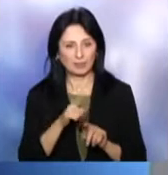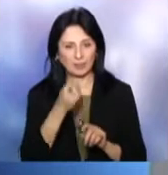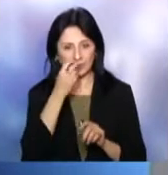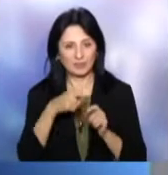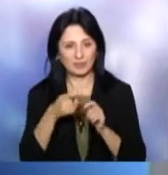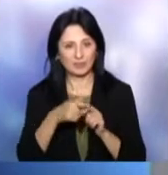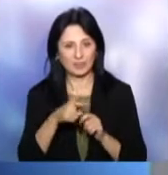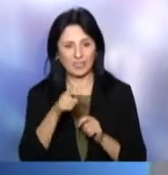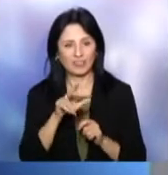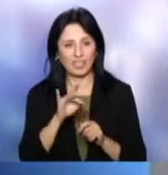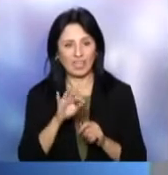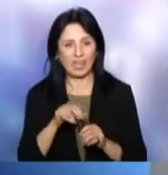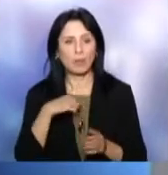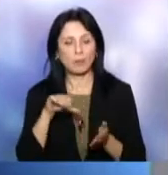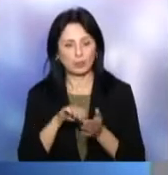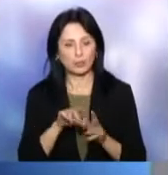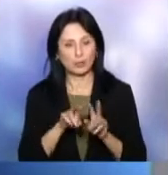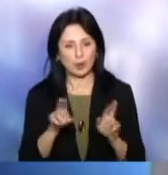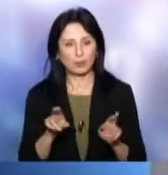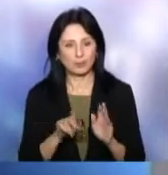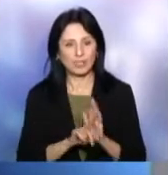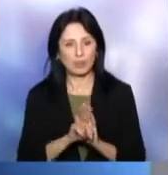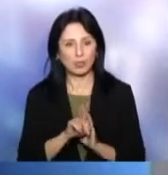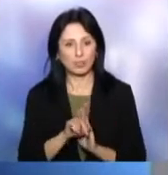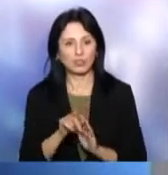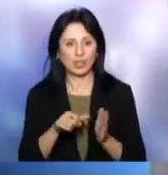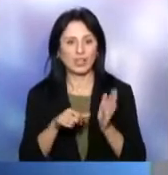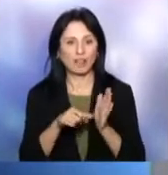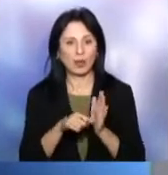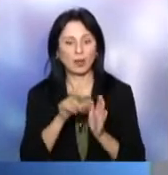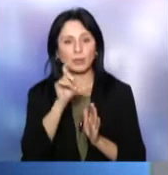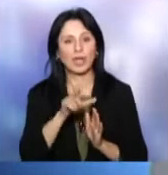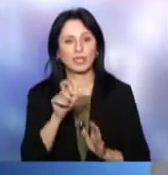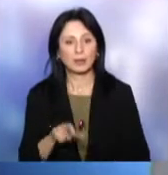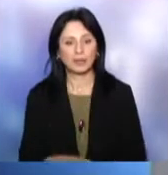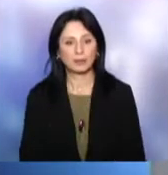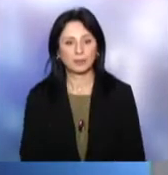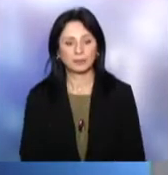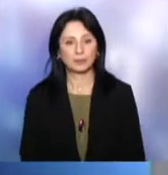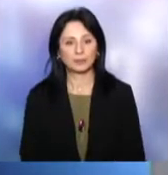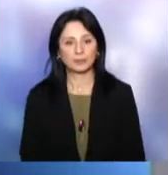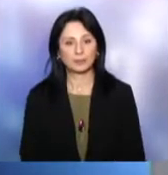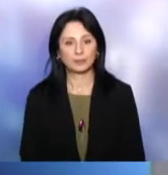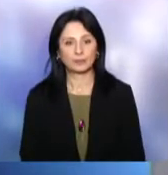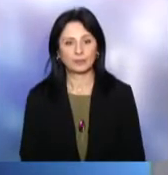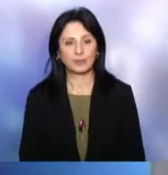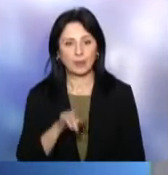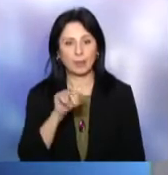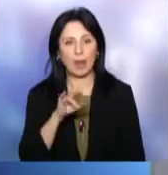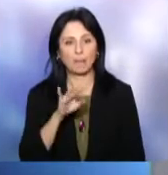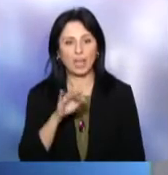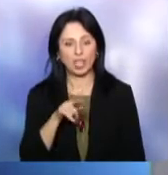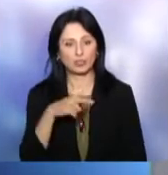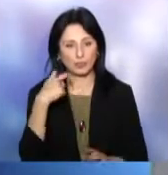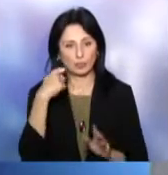ჩვენც მონაწილეობთ ხოლმე ასეთ წამოწყებაში, რომ დავეხმაროთ ადამიანებს და ელენე პაპიაშვილის